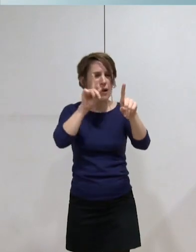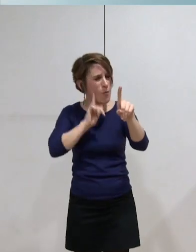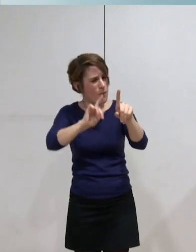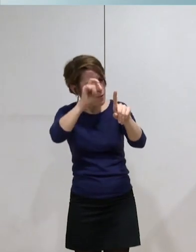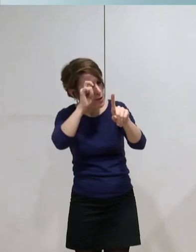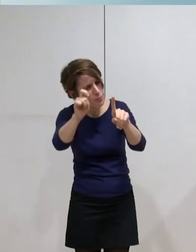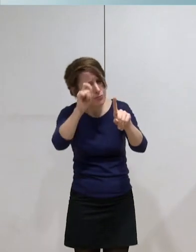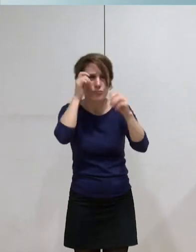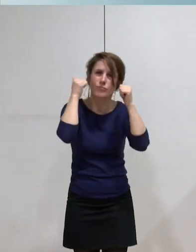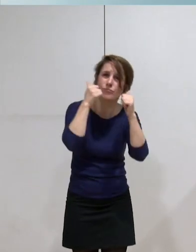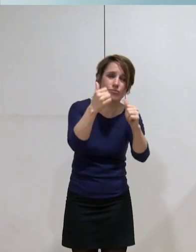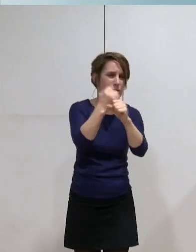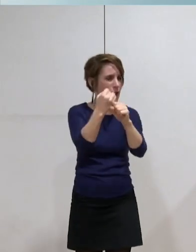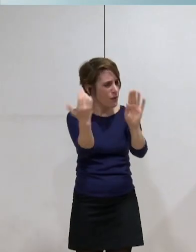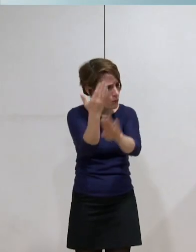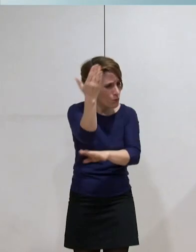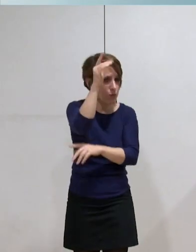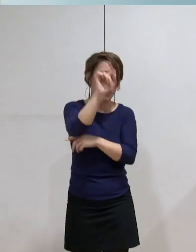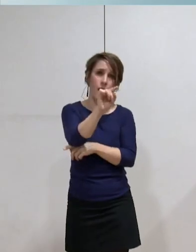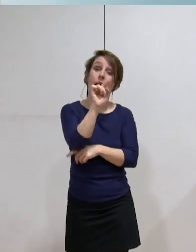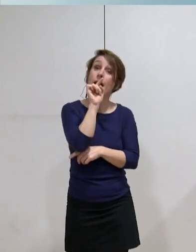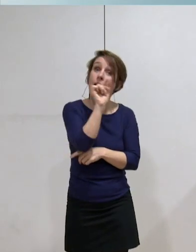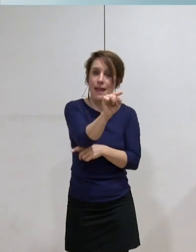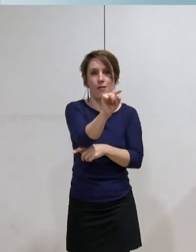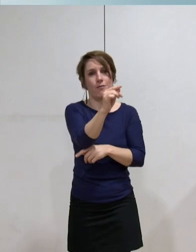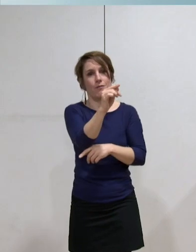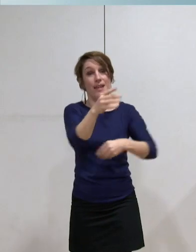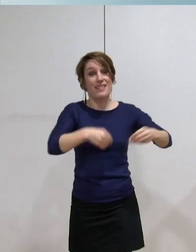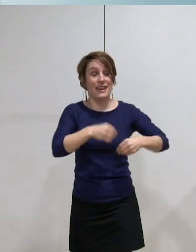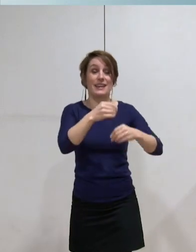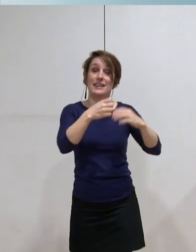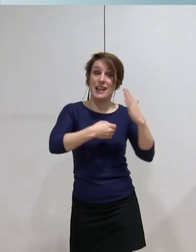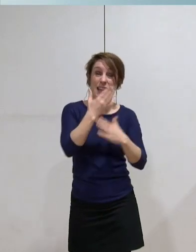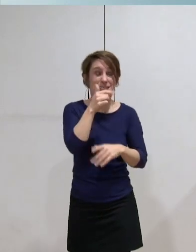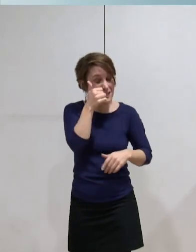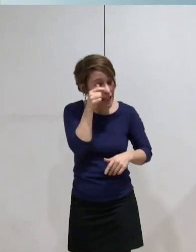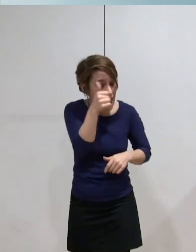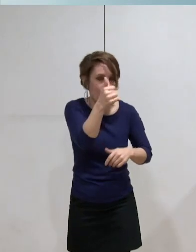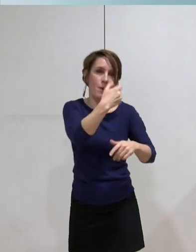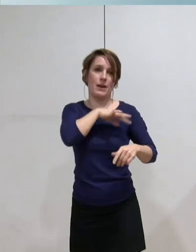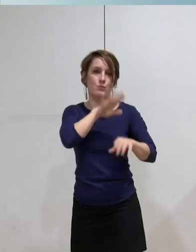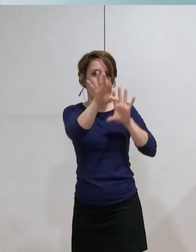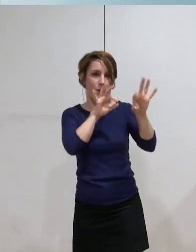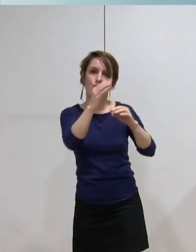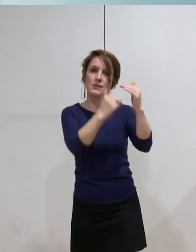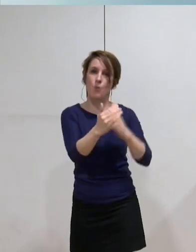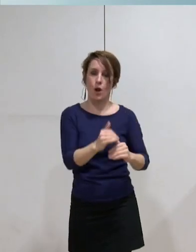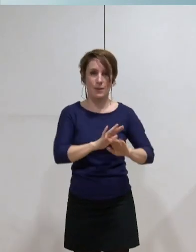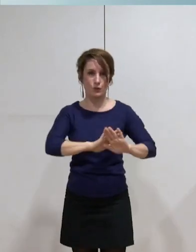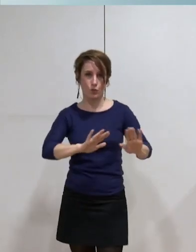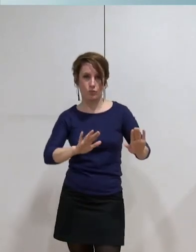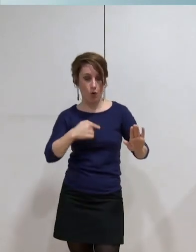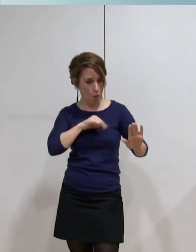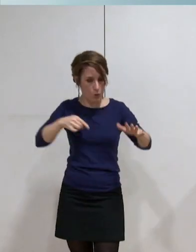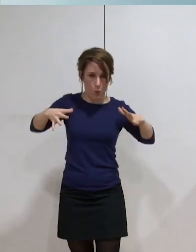pour son fantastique travail elle choisit absolument toute la programmation nous avons juste fixé